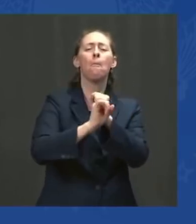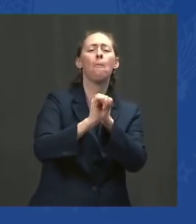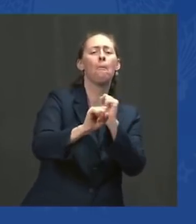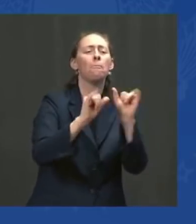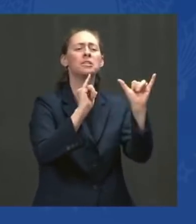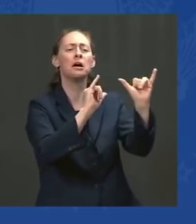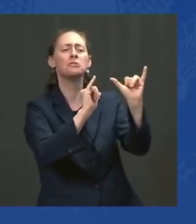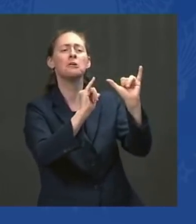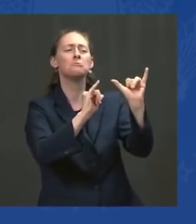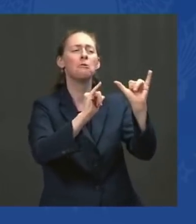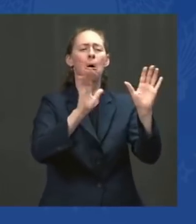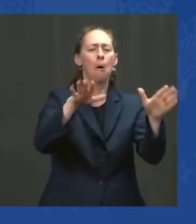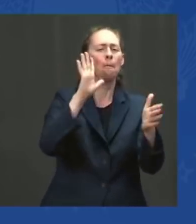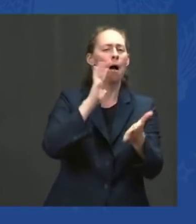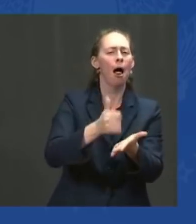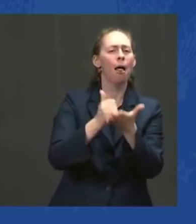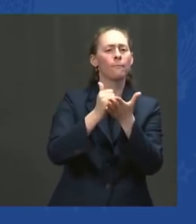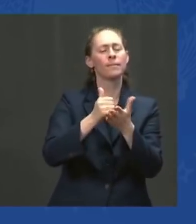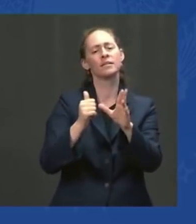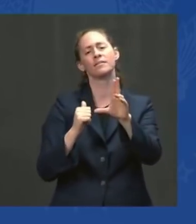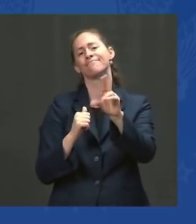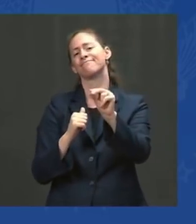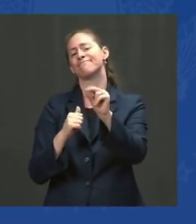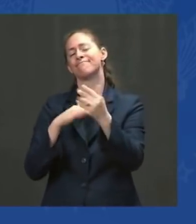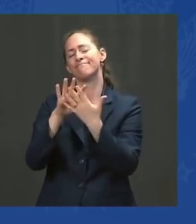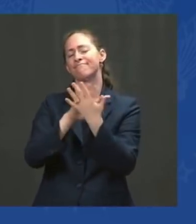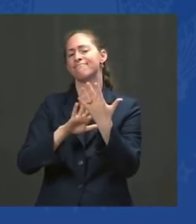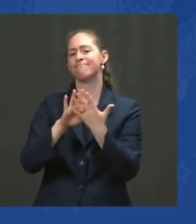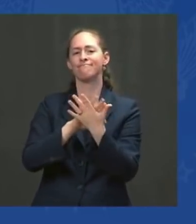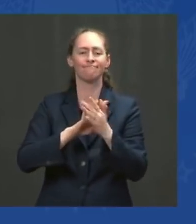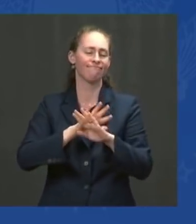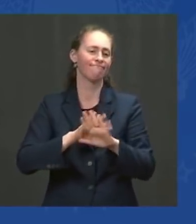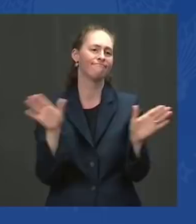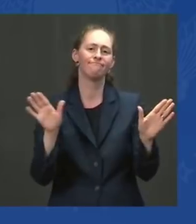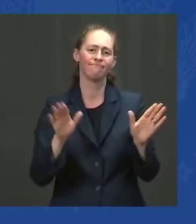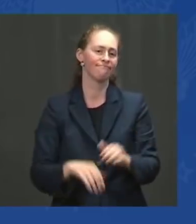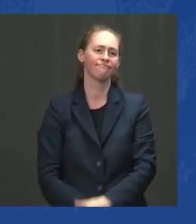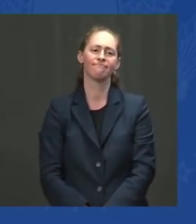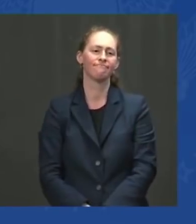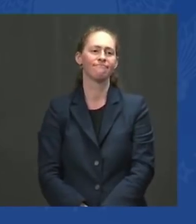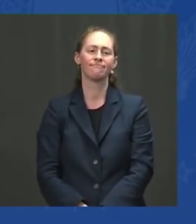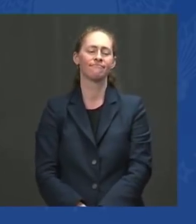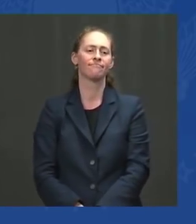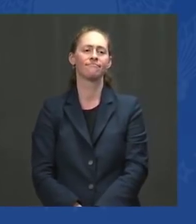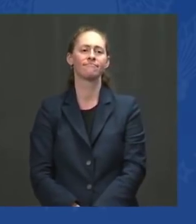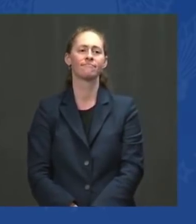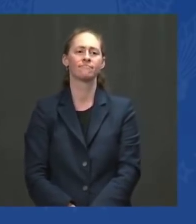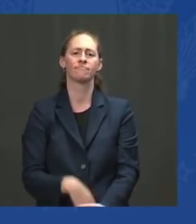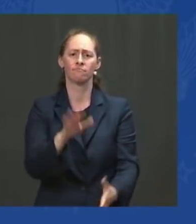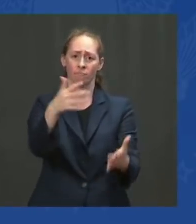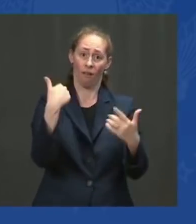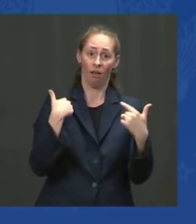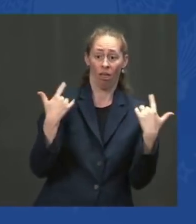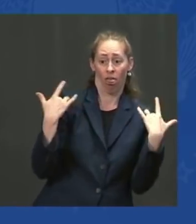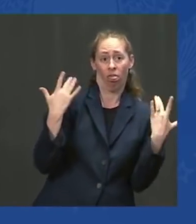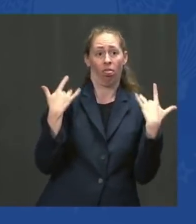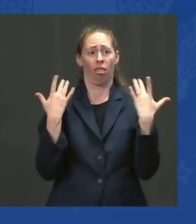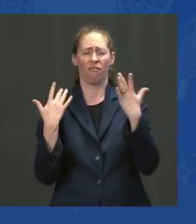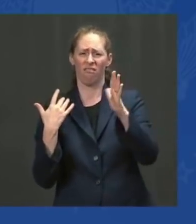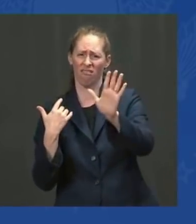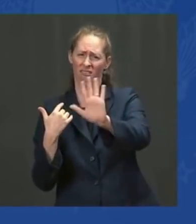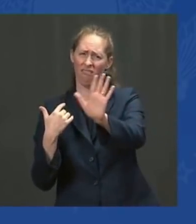GDP 是500美元啊，500美元是什么概念啊？鸦片战争前的中国，晚清的时